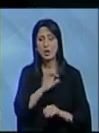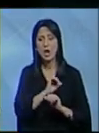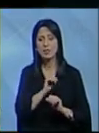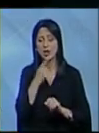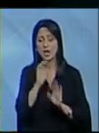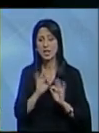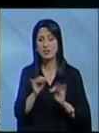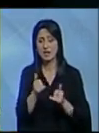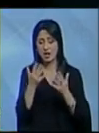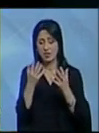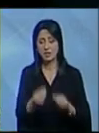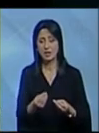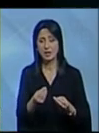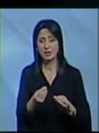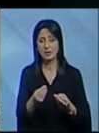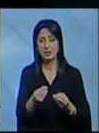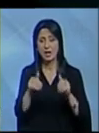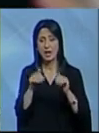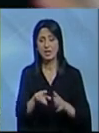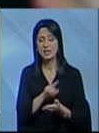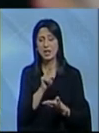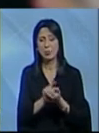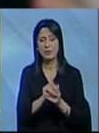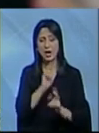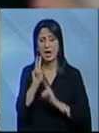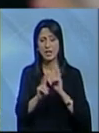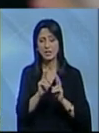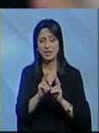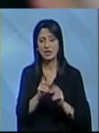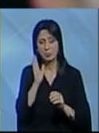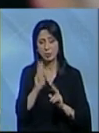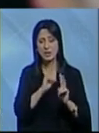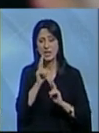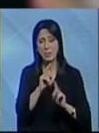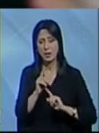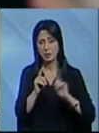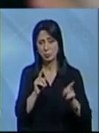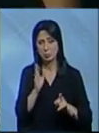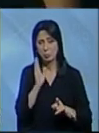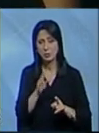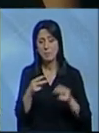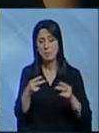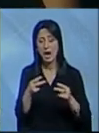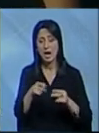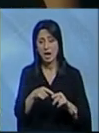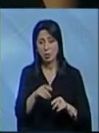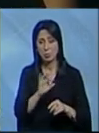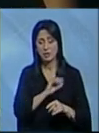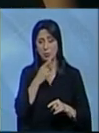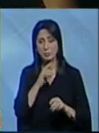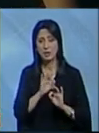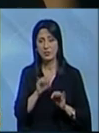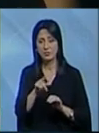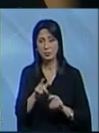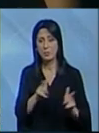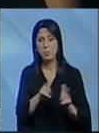ადვოკატის განცხადებით დღევანდელი განაჩენი აუცილებლად გასაჩივრდება სააპელაციო წესი და პარალელურად, როგორც ადვოკატმა ლევან დავითაიამ